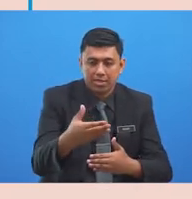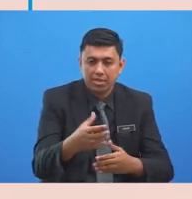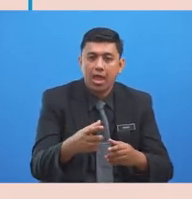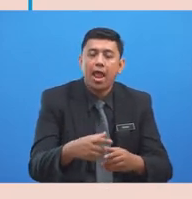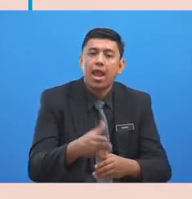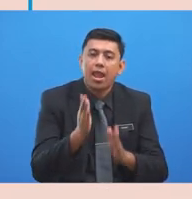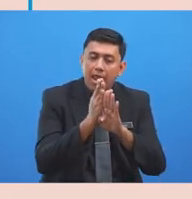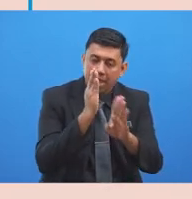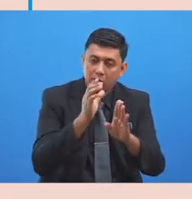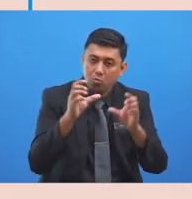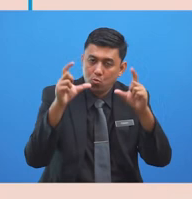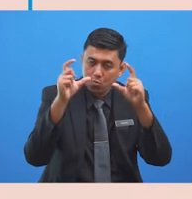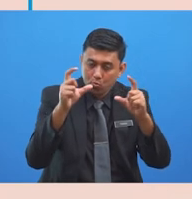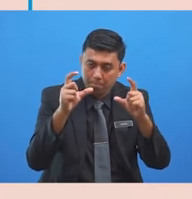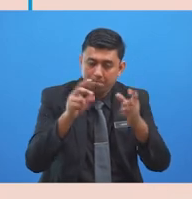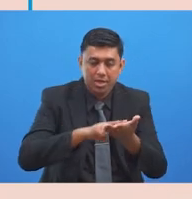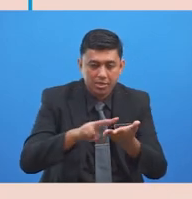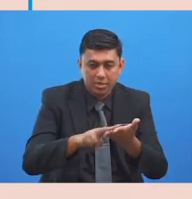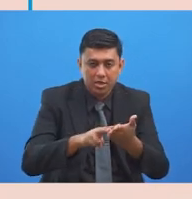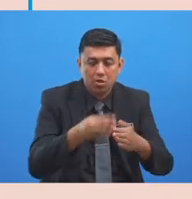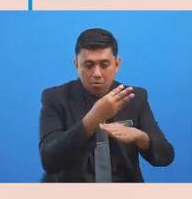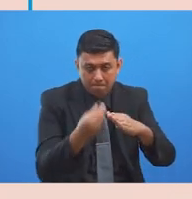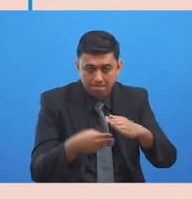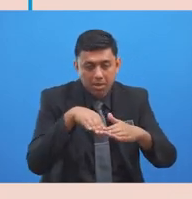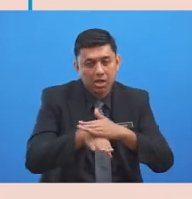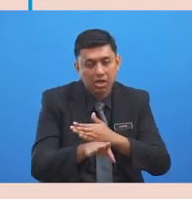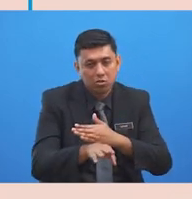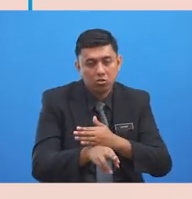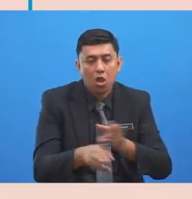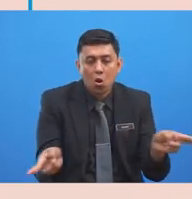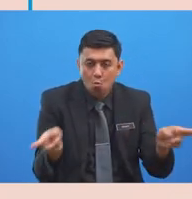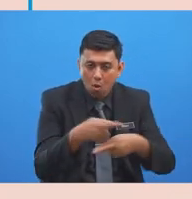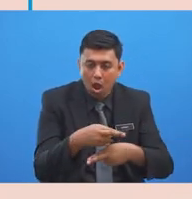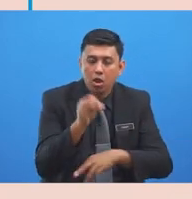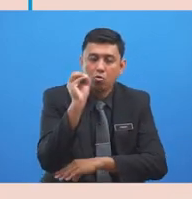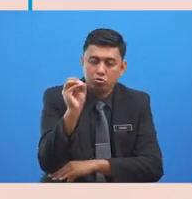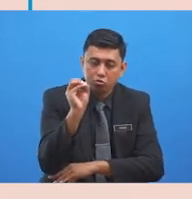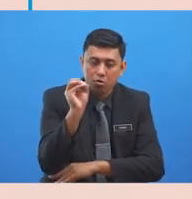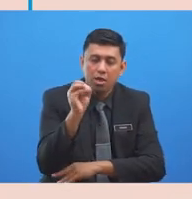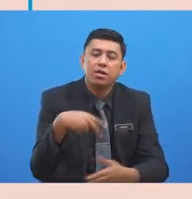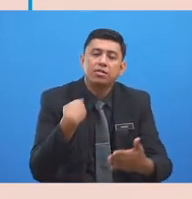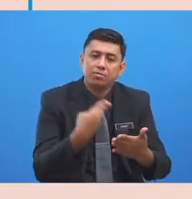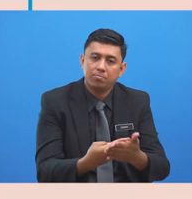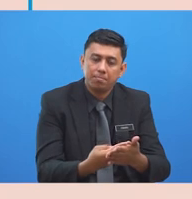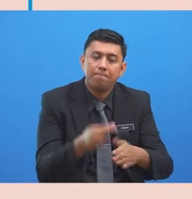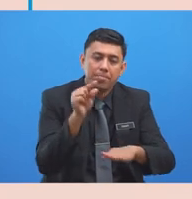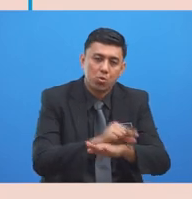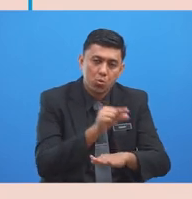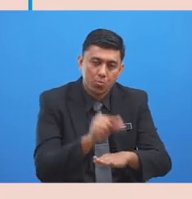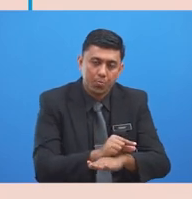kurungan, ia membaca input termasuk ruang kosong sehinggalah